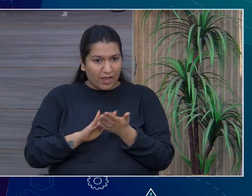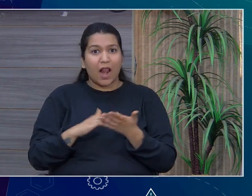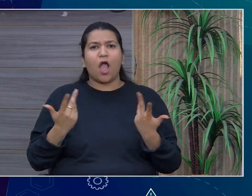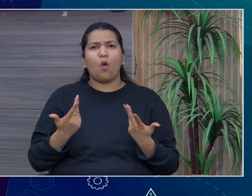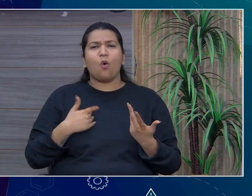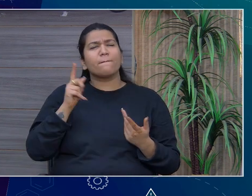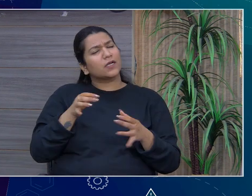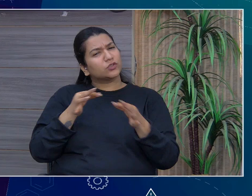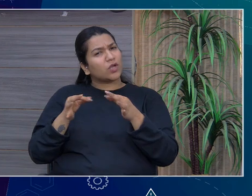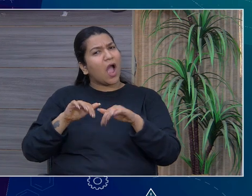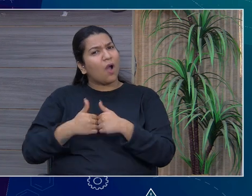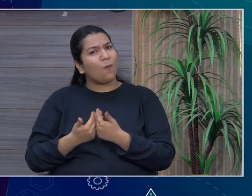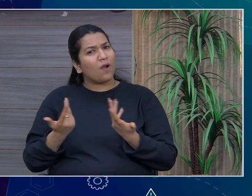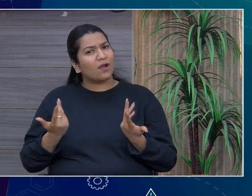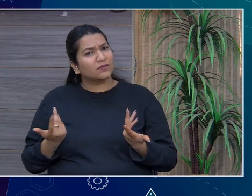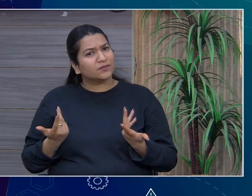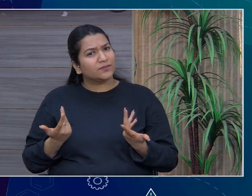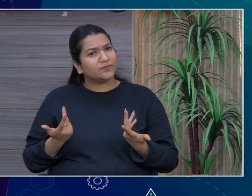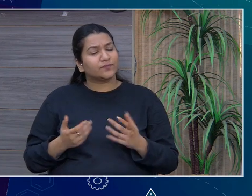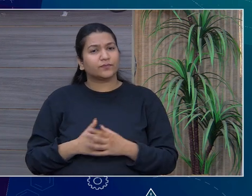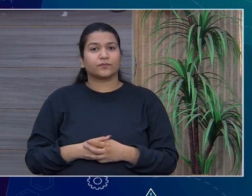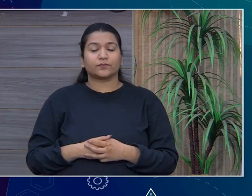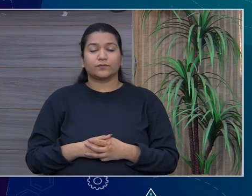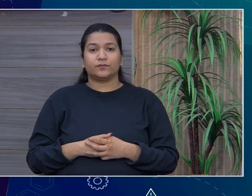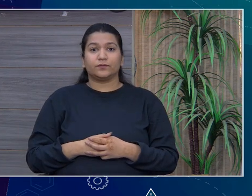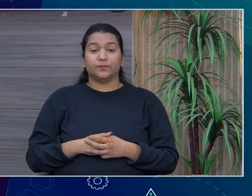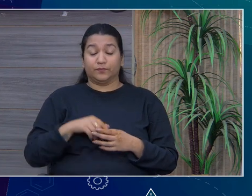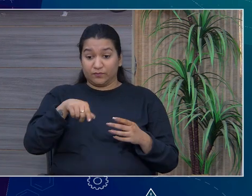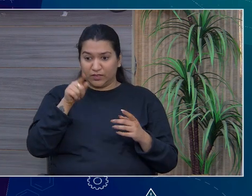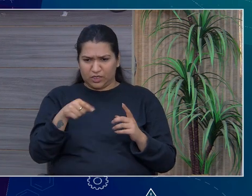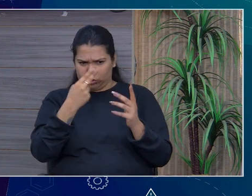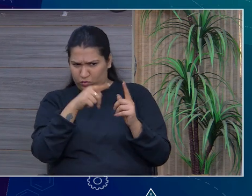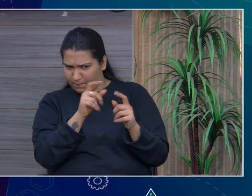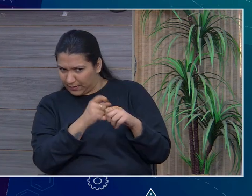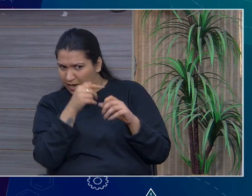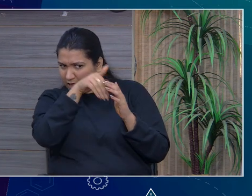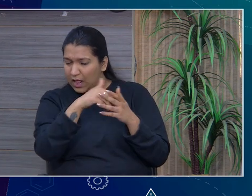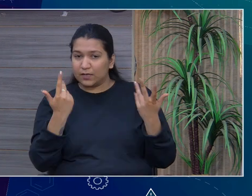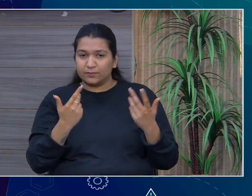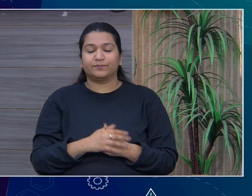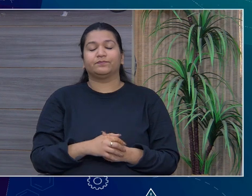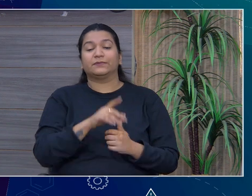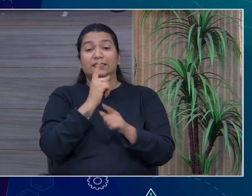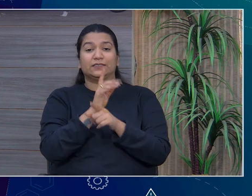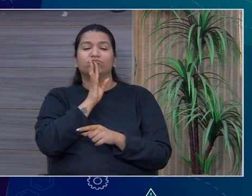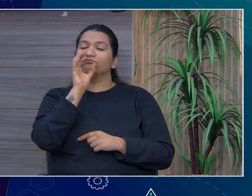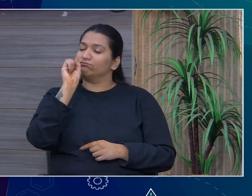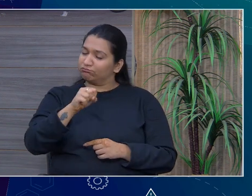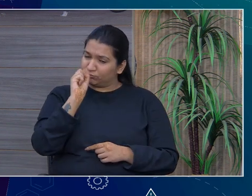तो करा सकते हैं, वो भान करा सकते हैं, एक विजुअलाइजेशन हो कि यस इस पर बात हो रही है तो ये चित्र ये होने चाहिए। बिल्कुल सर, हम करा सकते हैं।